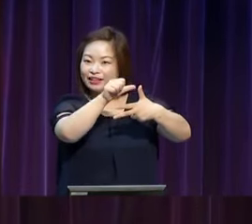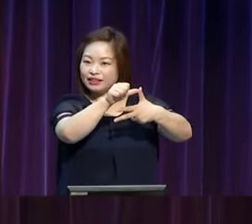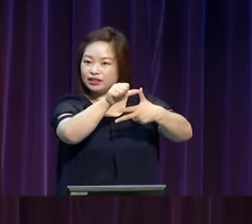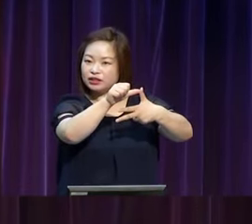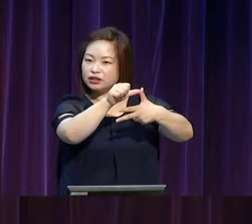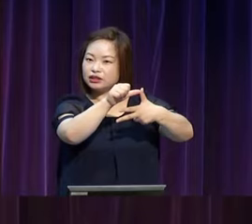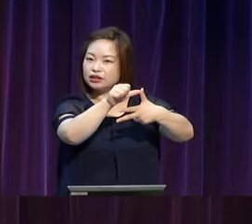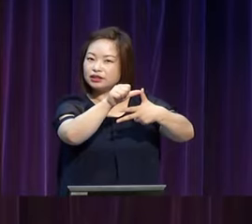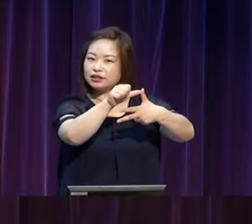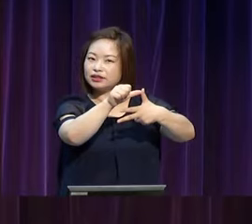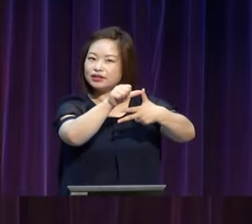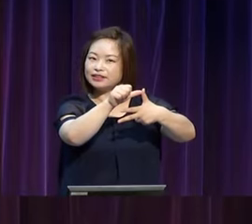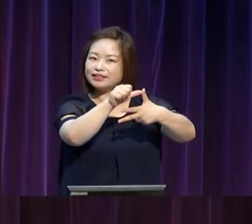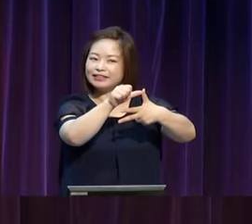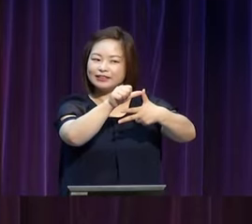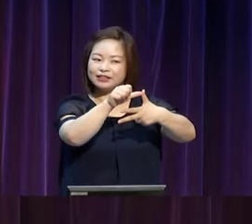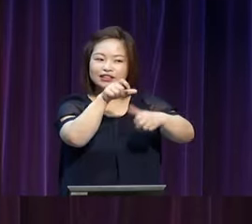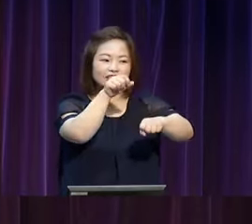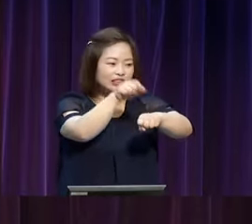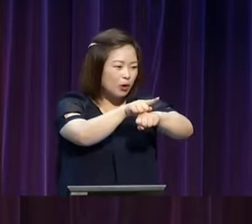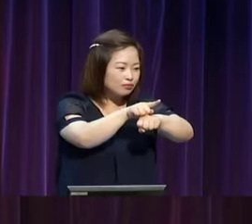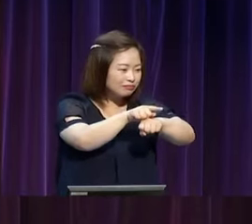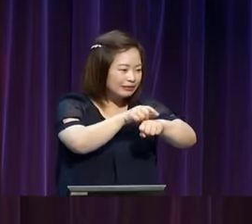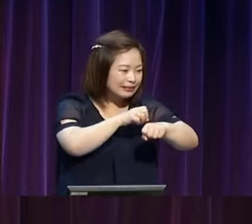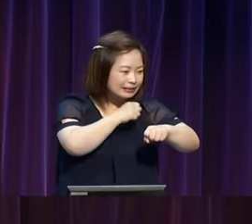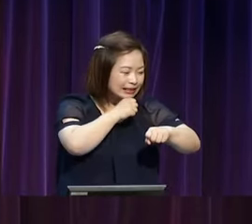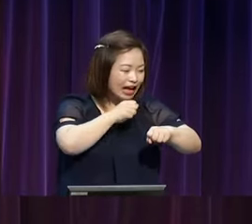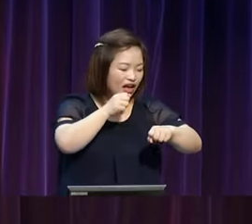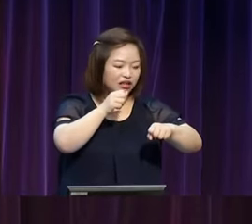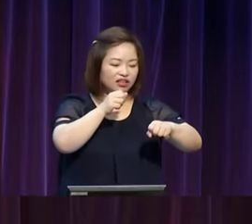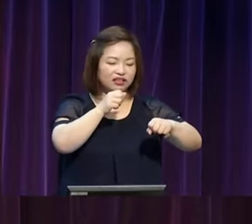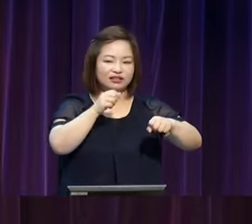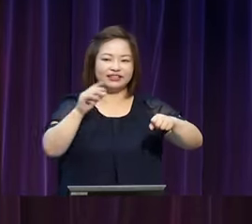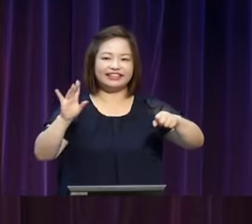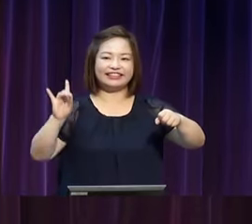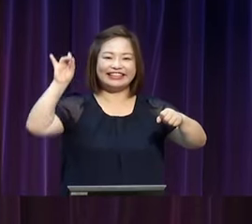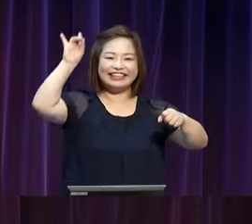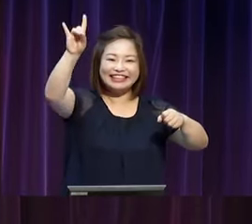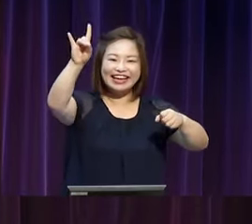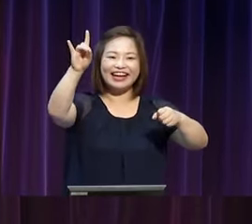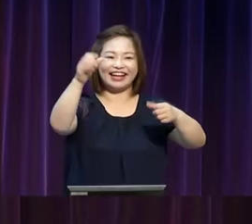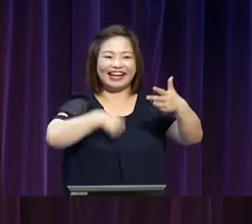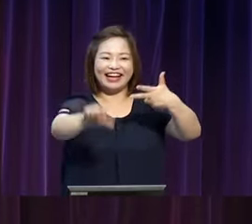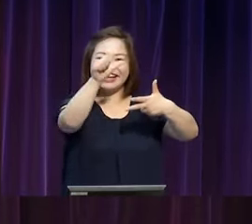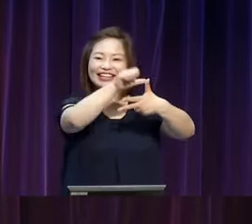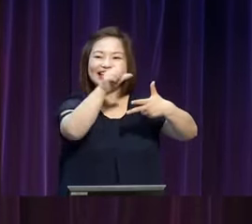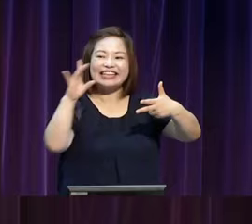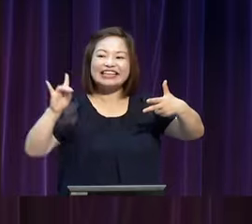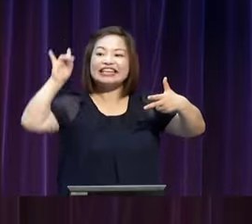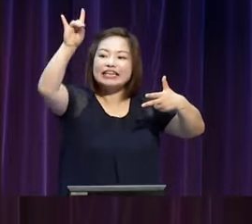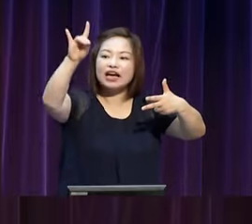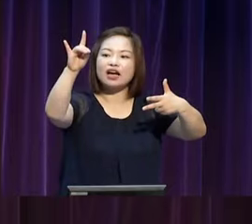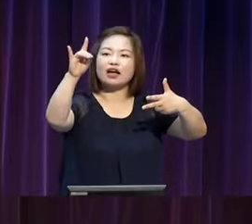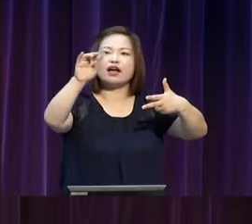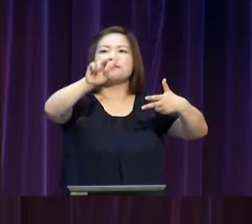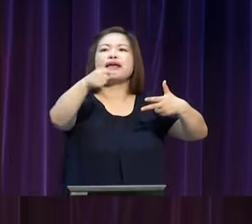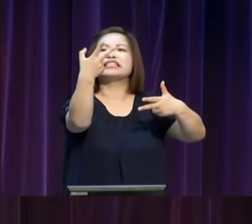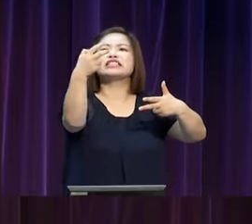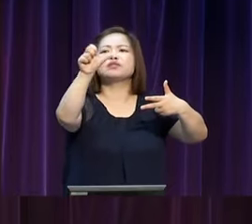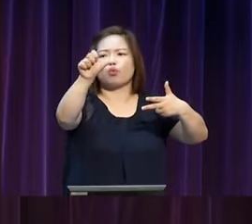한 75 정도 돼요. 키가 한 75 정도 되는데 좀